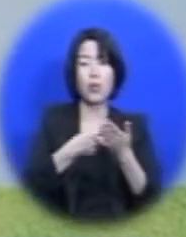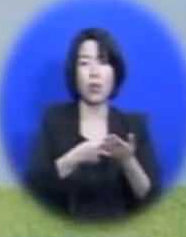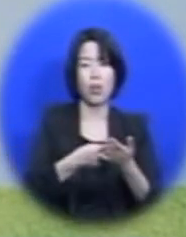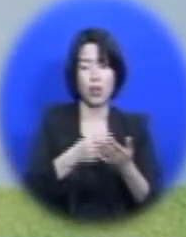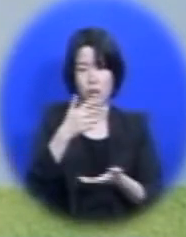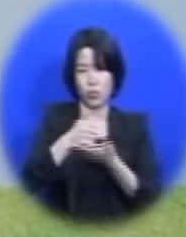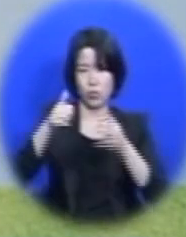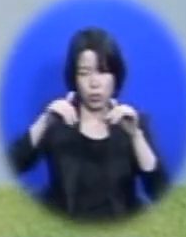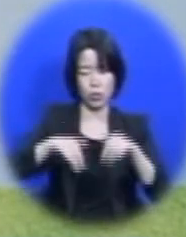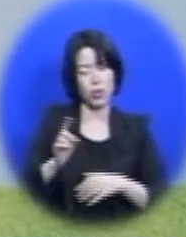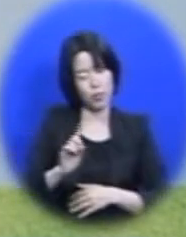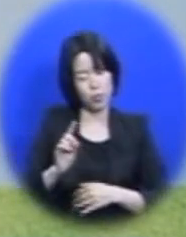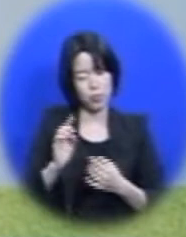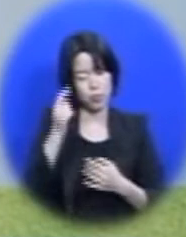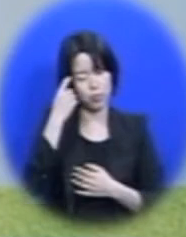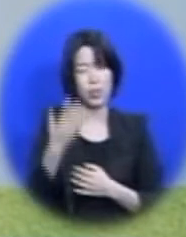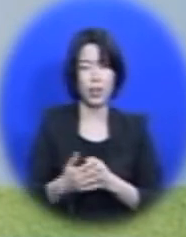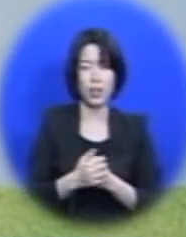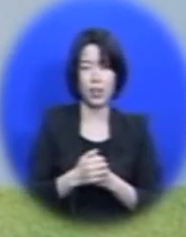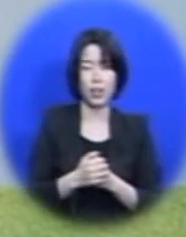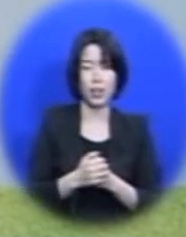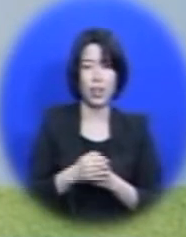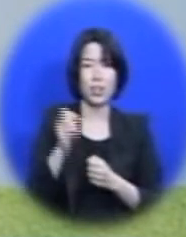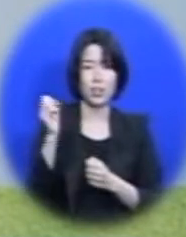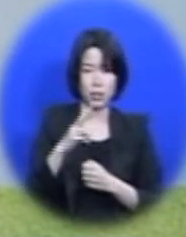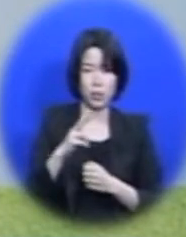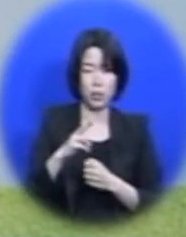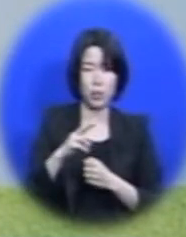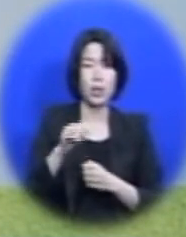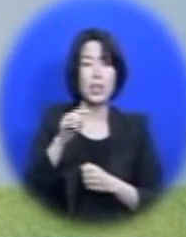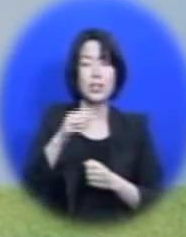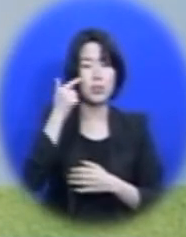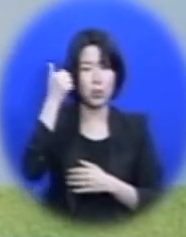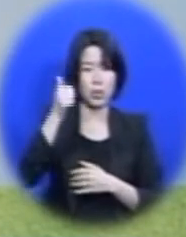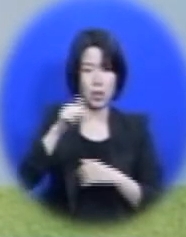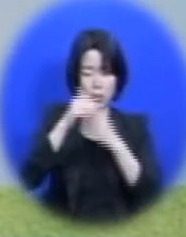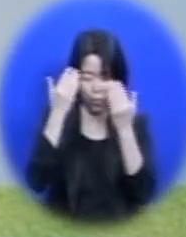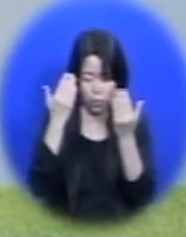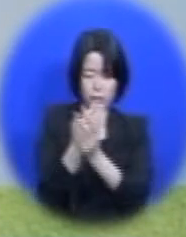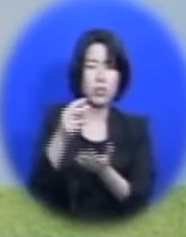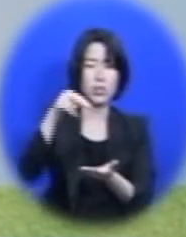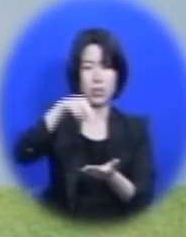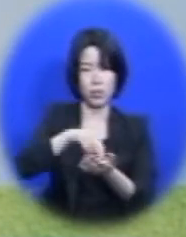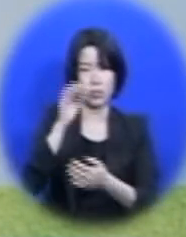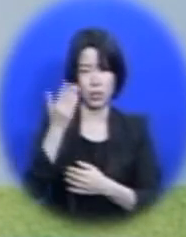뭐냐. 그리고 그분이 온전히 쓰셨어요. 네.